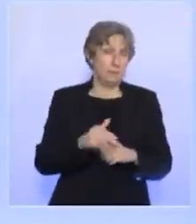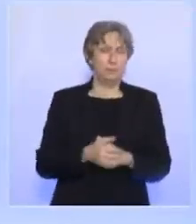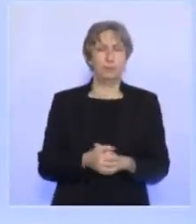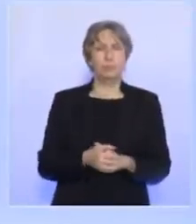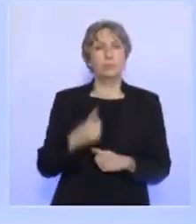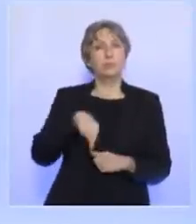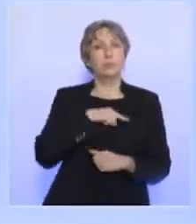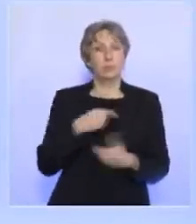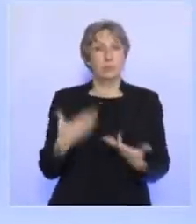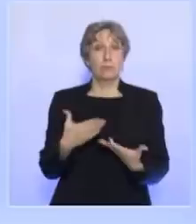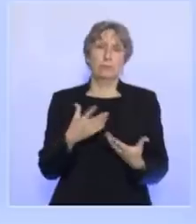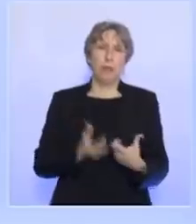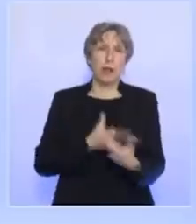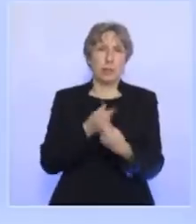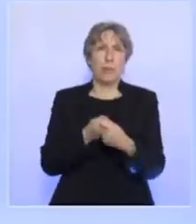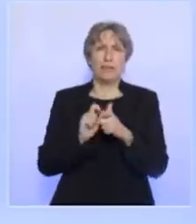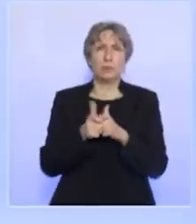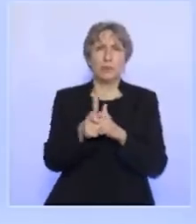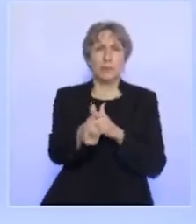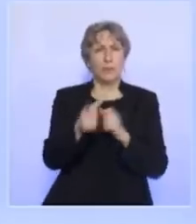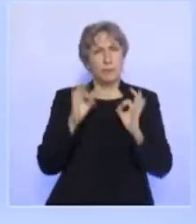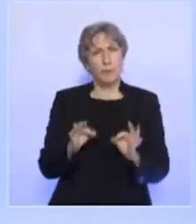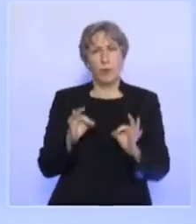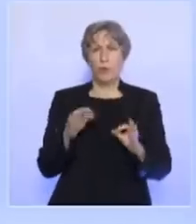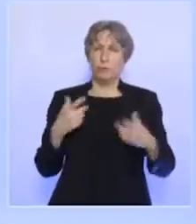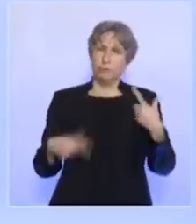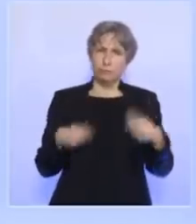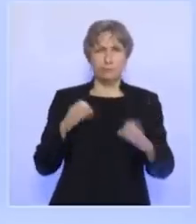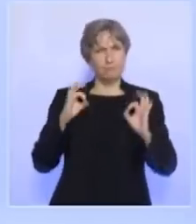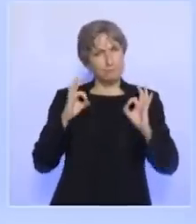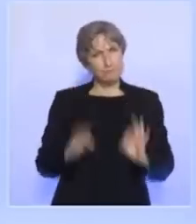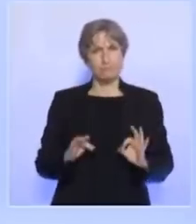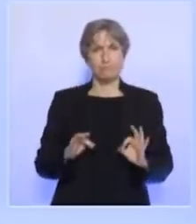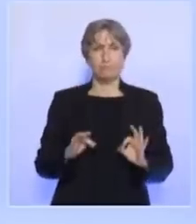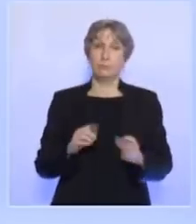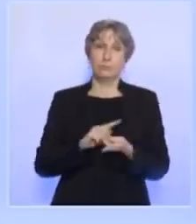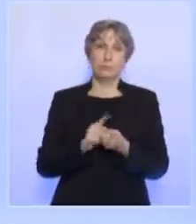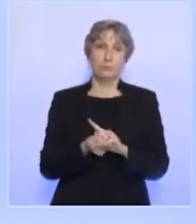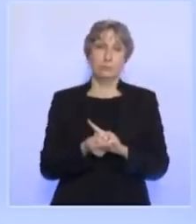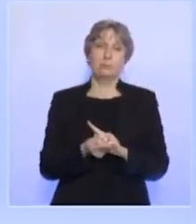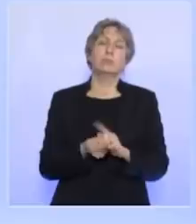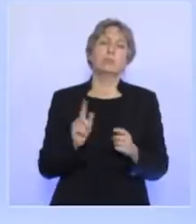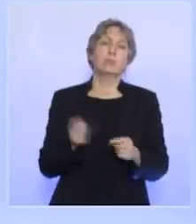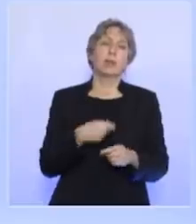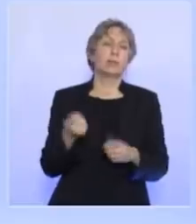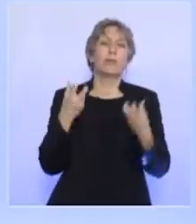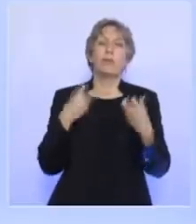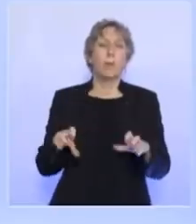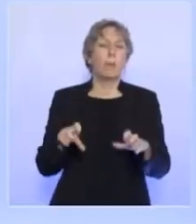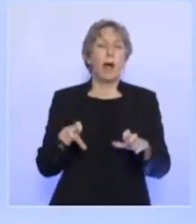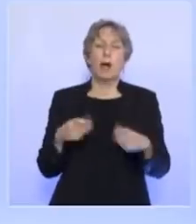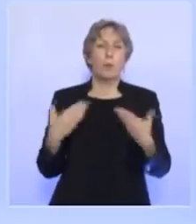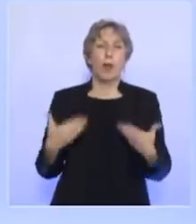volonté d'adapter nos dispositifs de manière proportionnée nous conduit à écarter toute mesure de